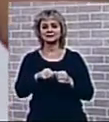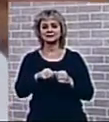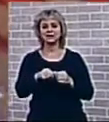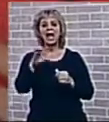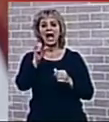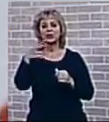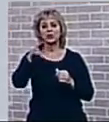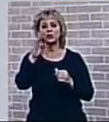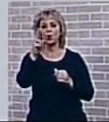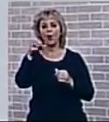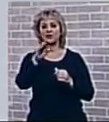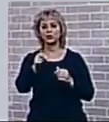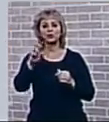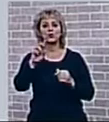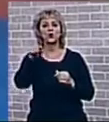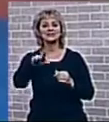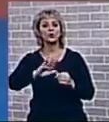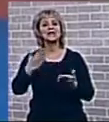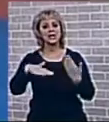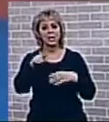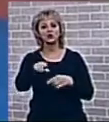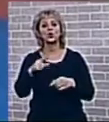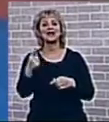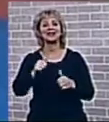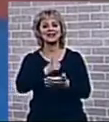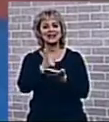У Антона Ковтунова бронза, но он ей рад. Тем более, что